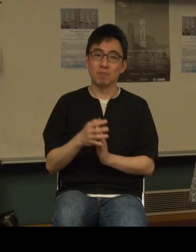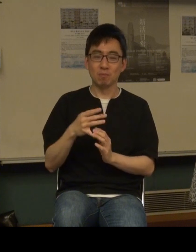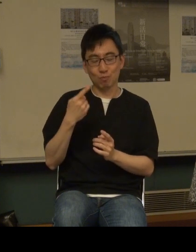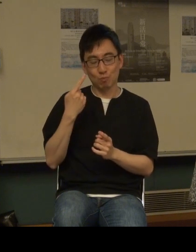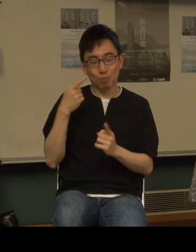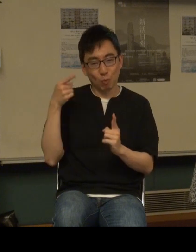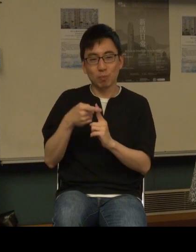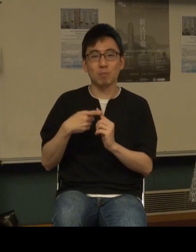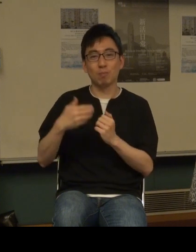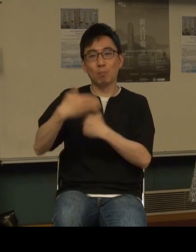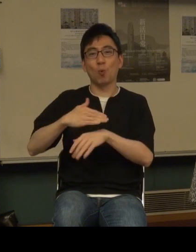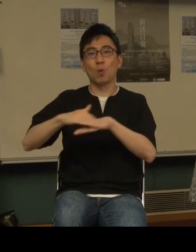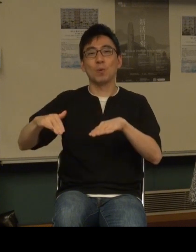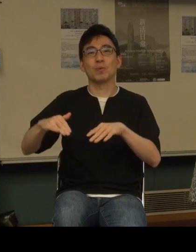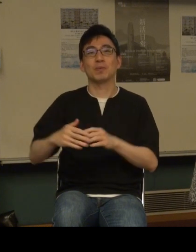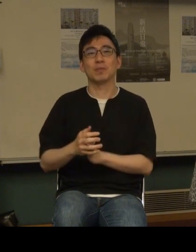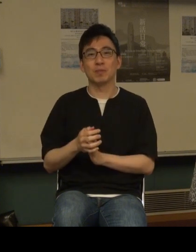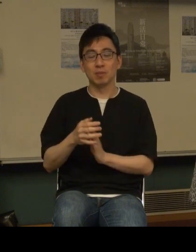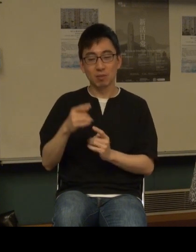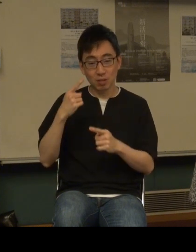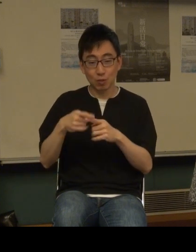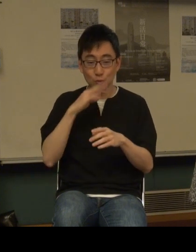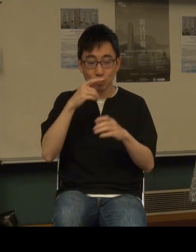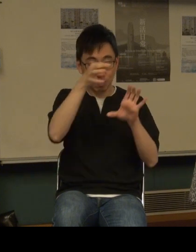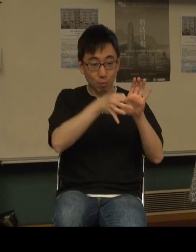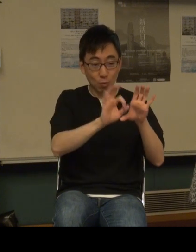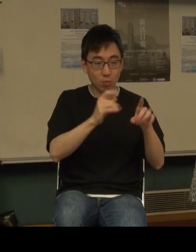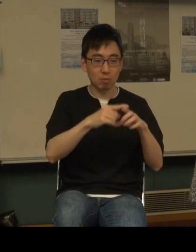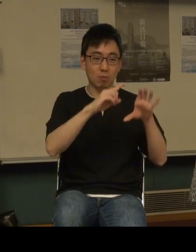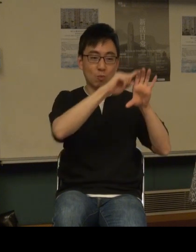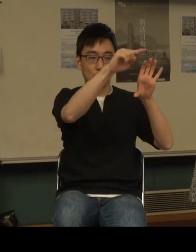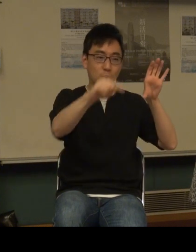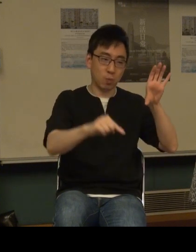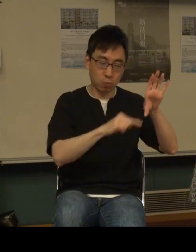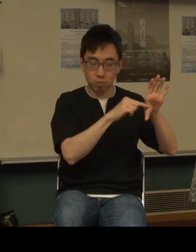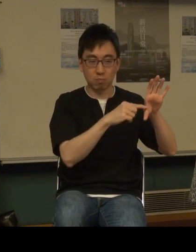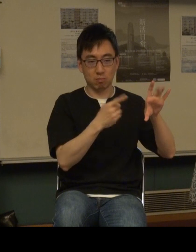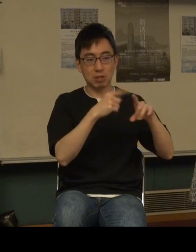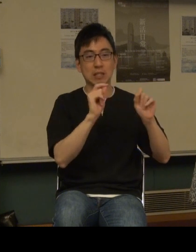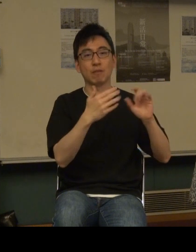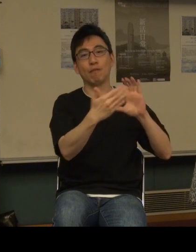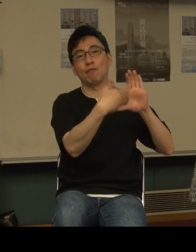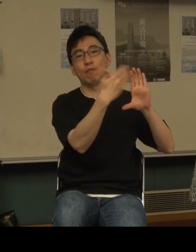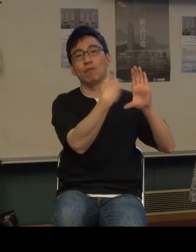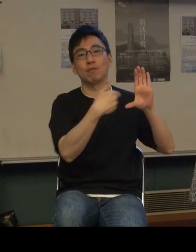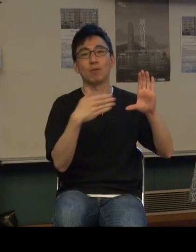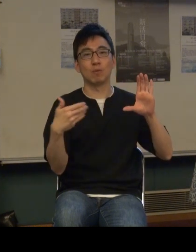保安嘅作用啦。咁如果唔係咧，佢都係一個大嘅窗咧，咁所以就好相對係好通風。